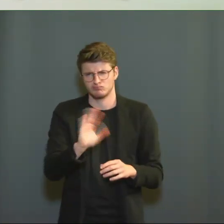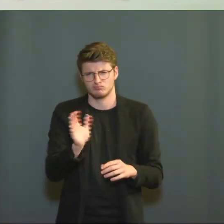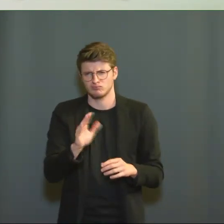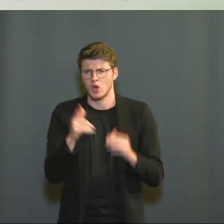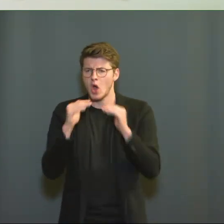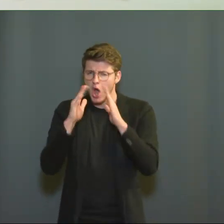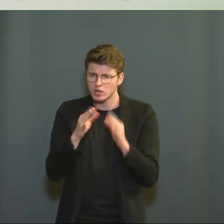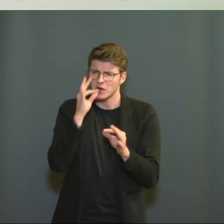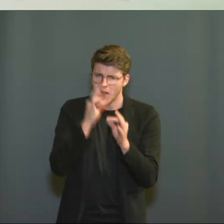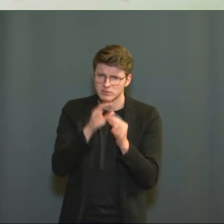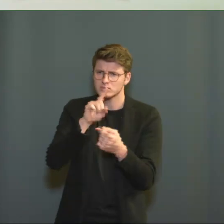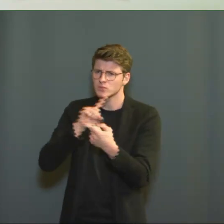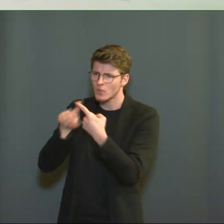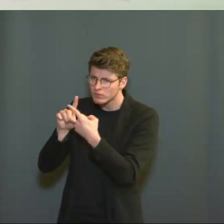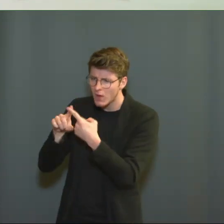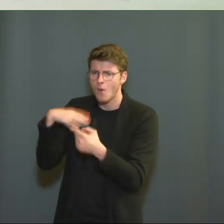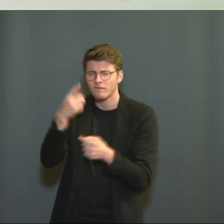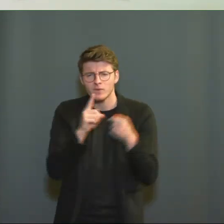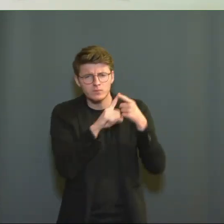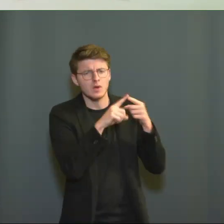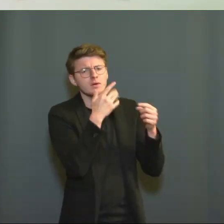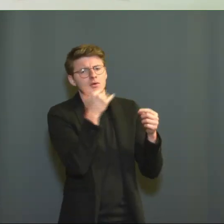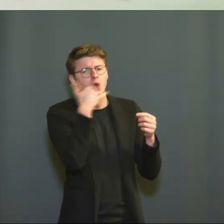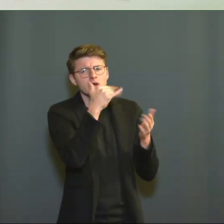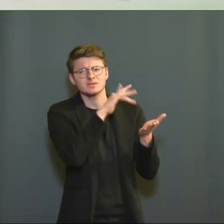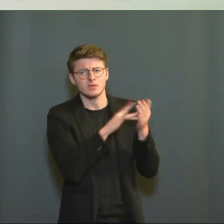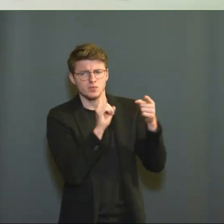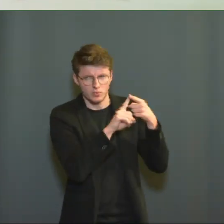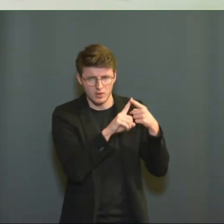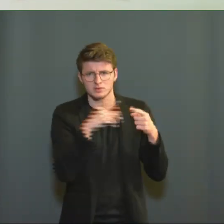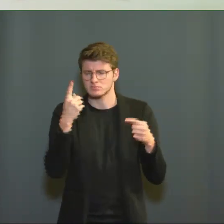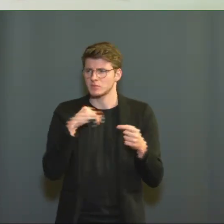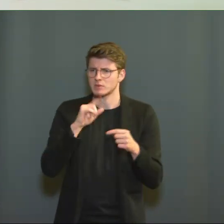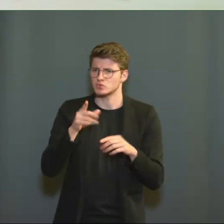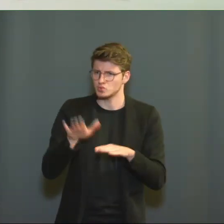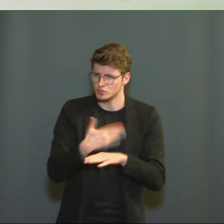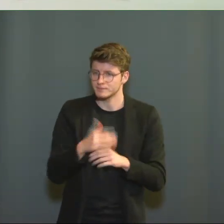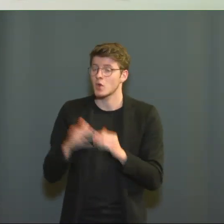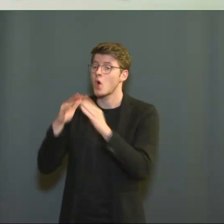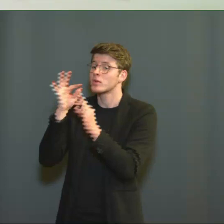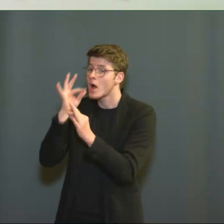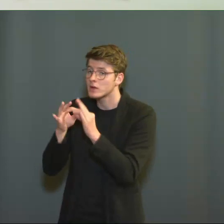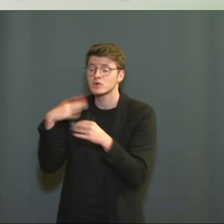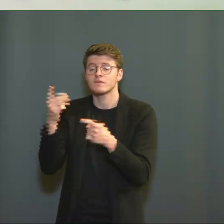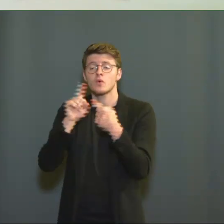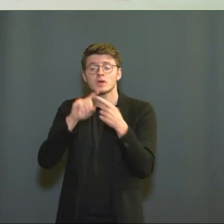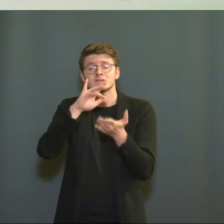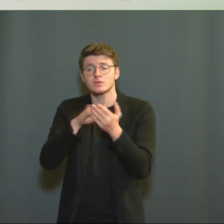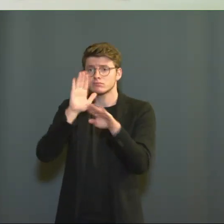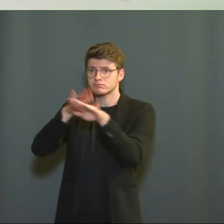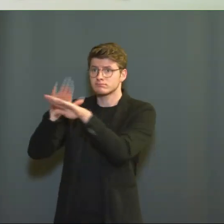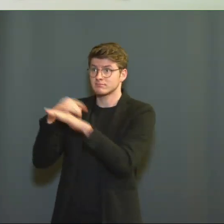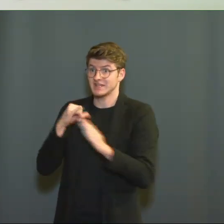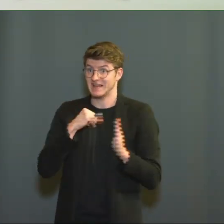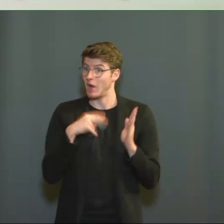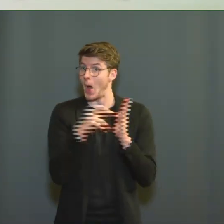contactcenter zullen u zeker verder kunnen helpen. Meld aan uw huisarts of het contactcenter dat u de app gebruikt, zodat u de